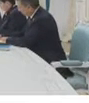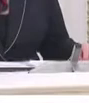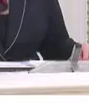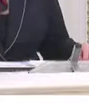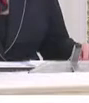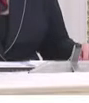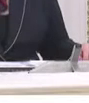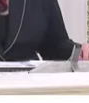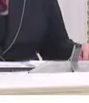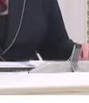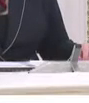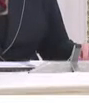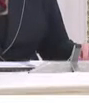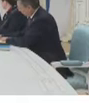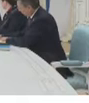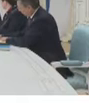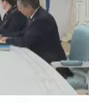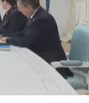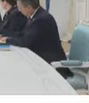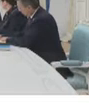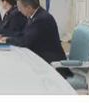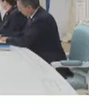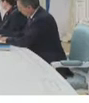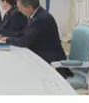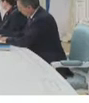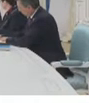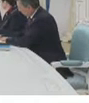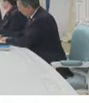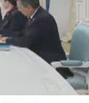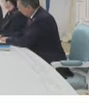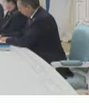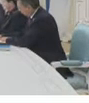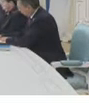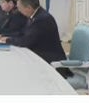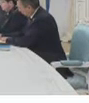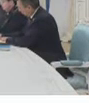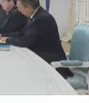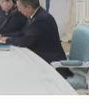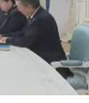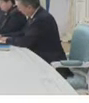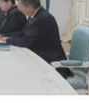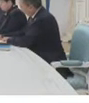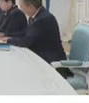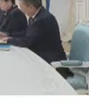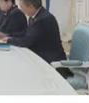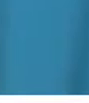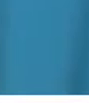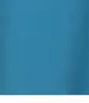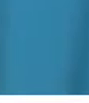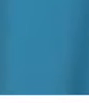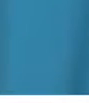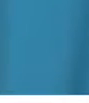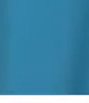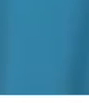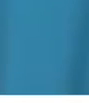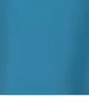2022 года необходимо увеличить объем несырьевого экспорта в 1,5 раза. До 2025 года в 2 раза. При этом